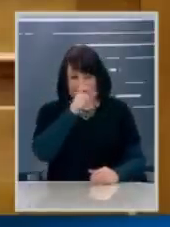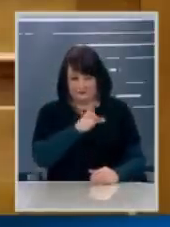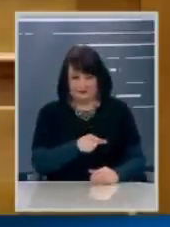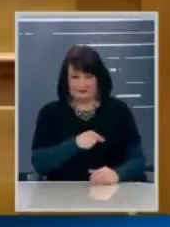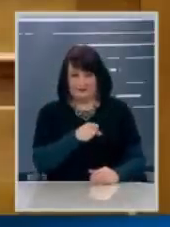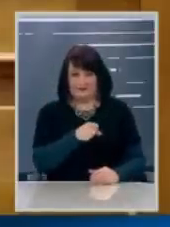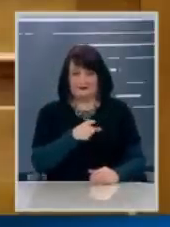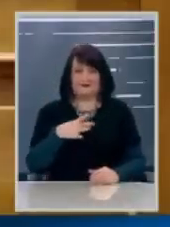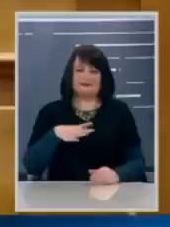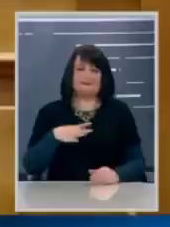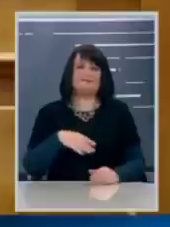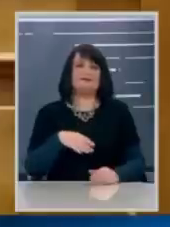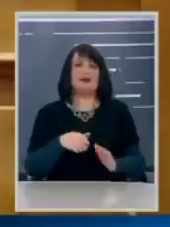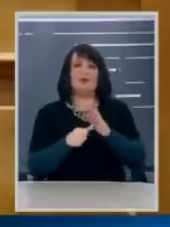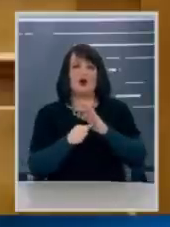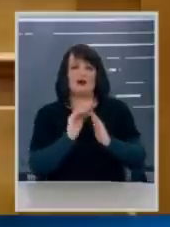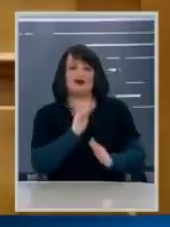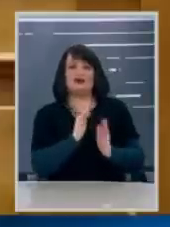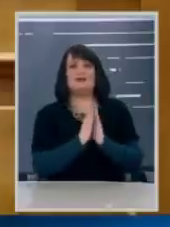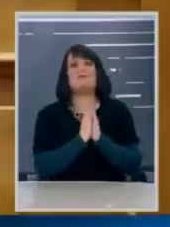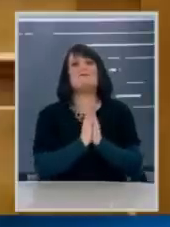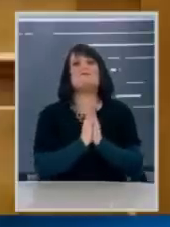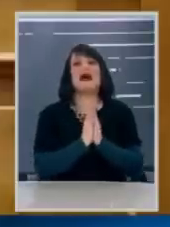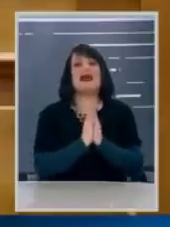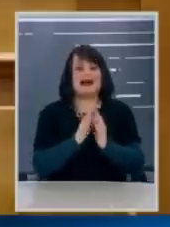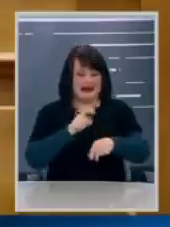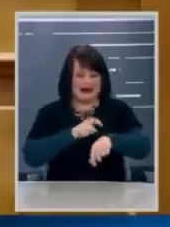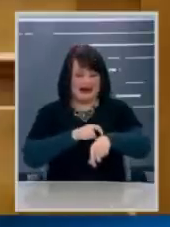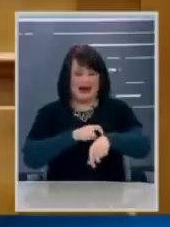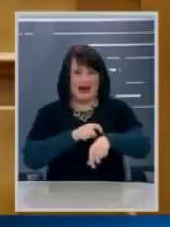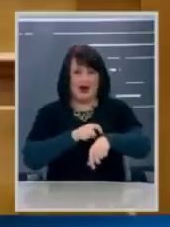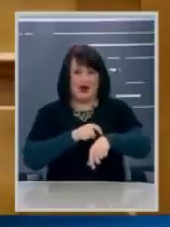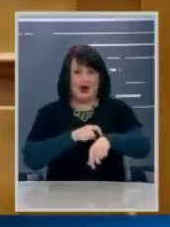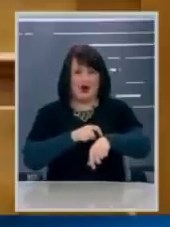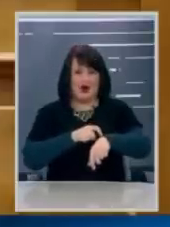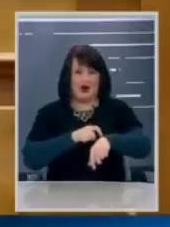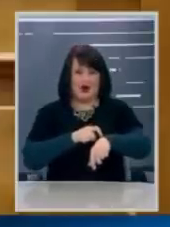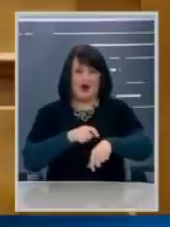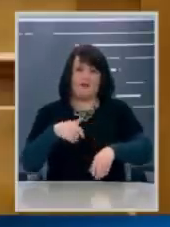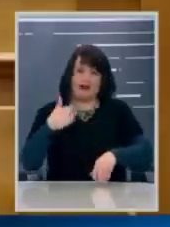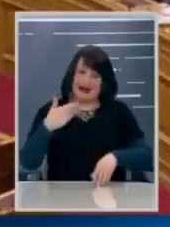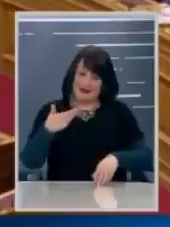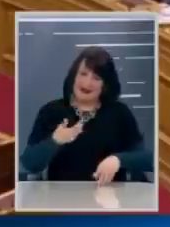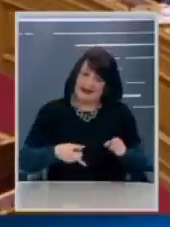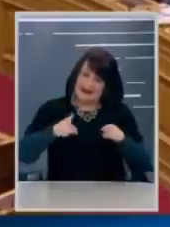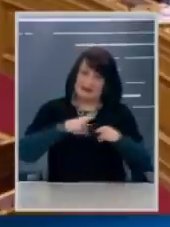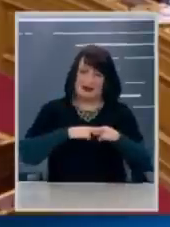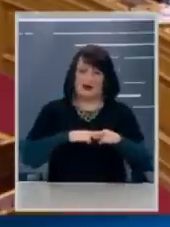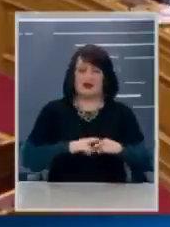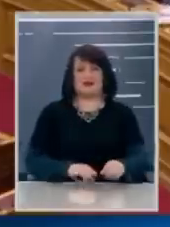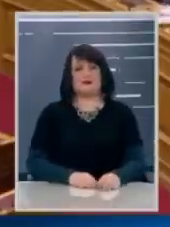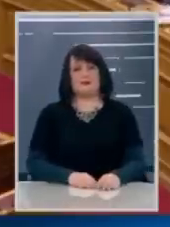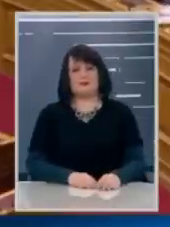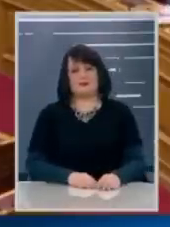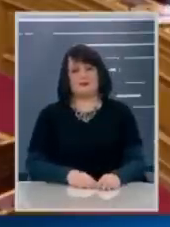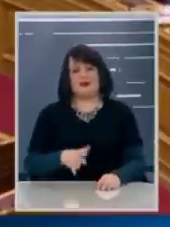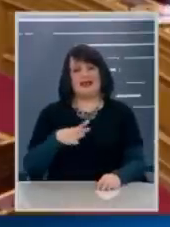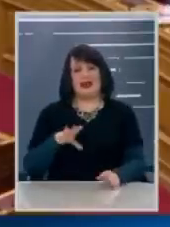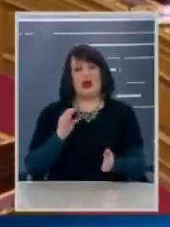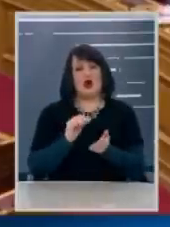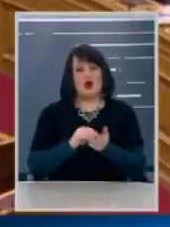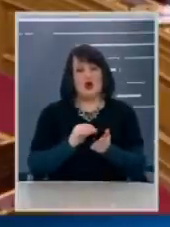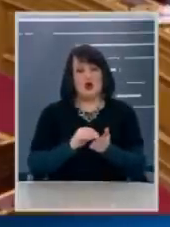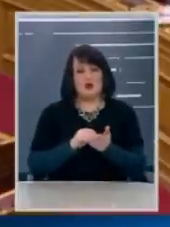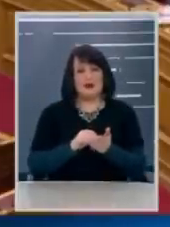θέλει να, κύριε Πρόεδρε, κάνει προσπάθειες ρήξης και στην δευτερομιλία σας. Ναι. Θέλω επίσης